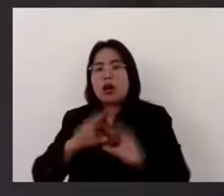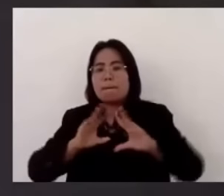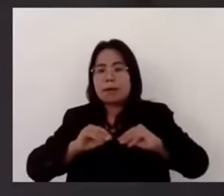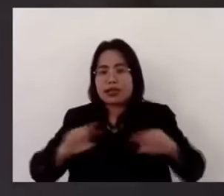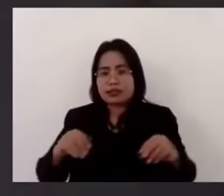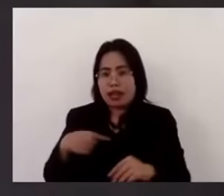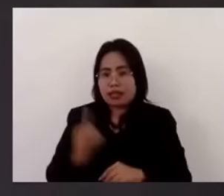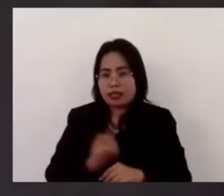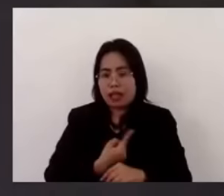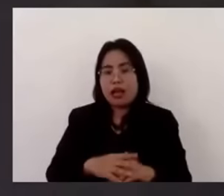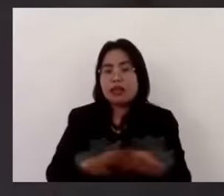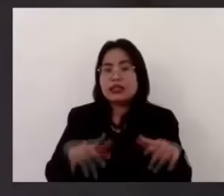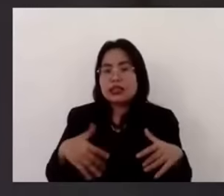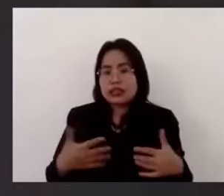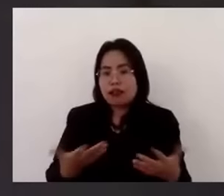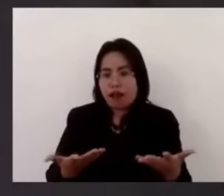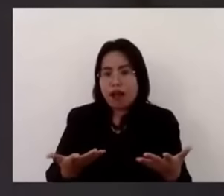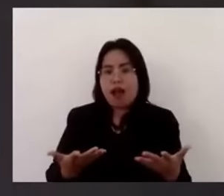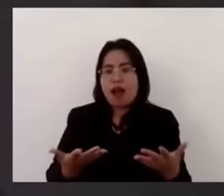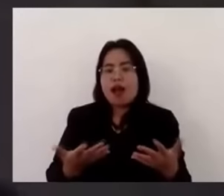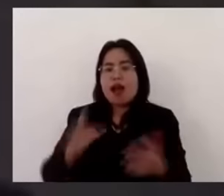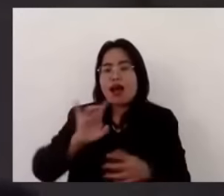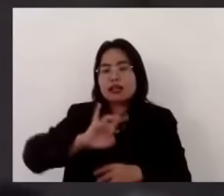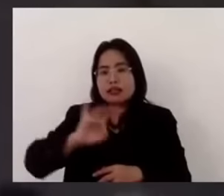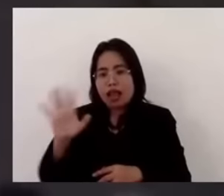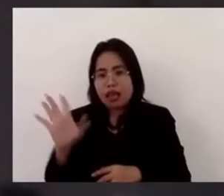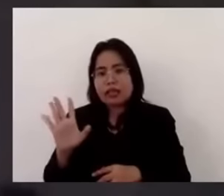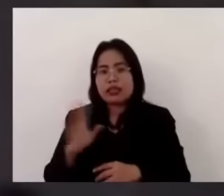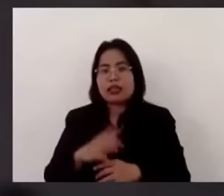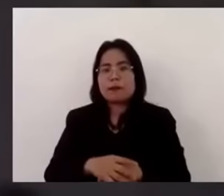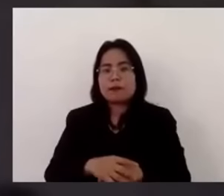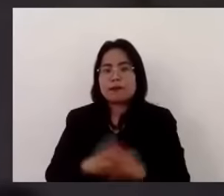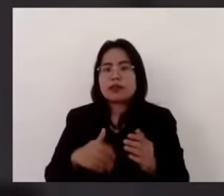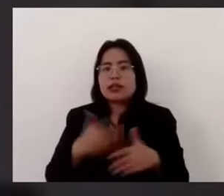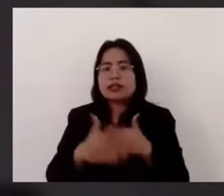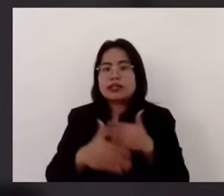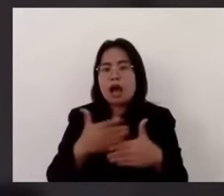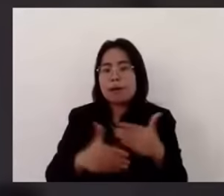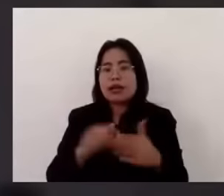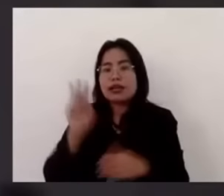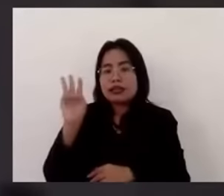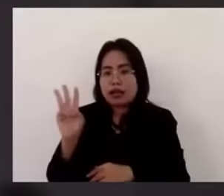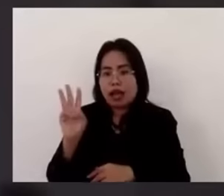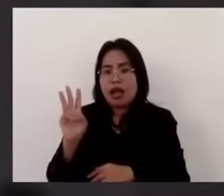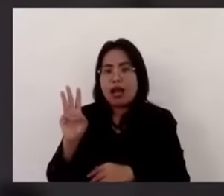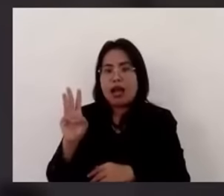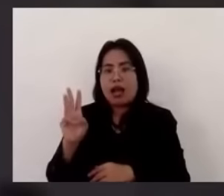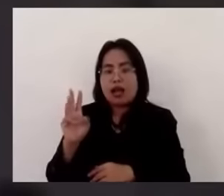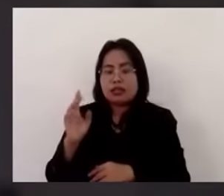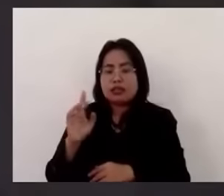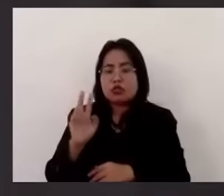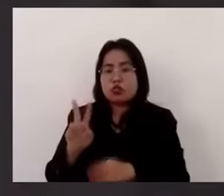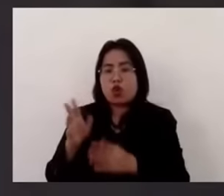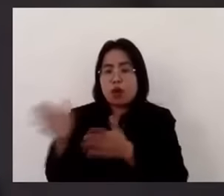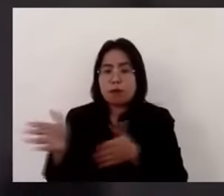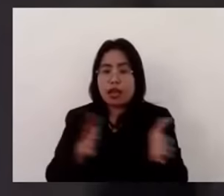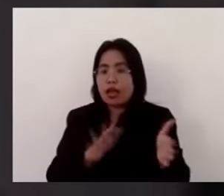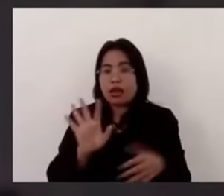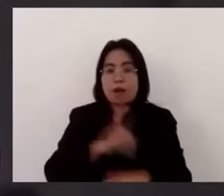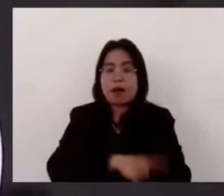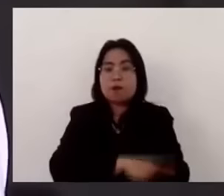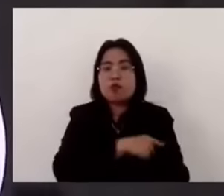sehingga eh selain triparte ini tahap yang ketiga nih dialogis du dua pihak sudah enggak mampu